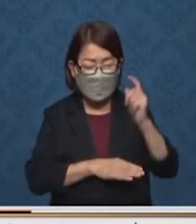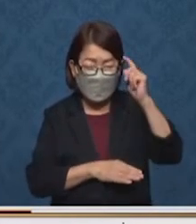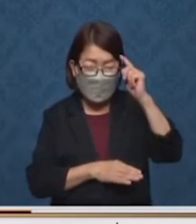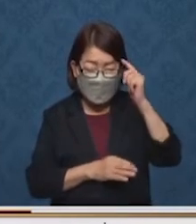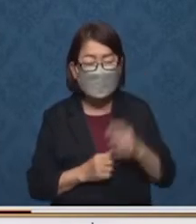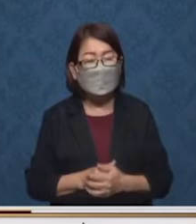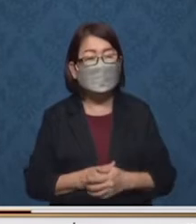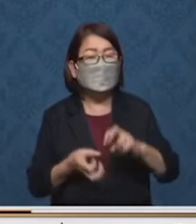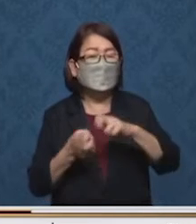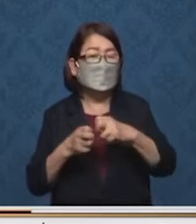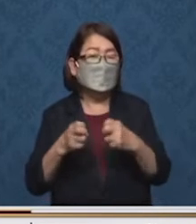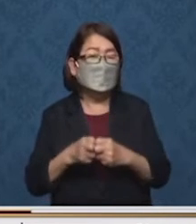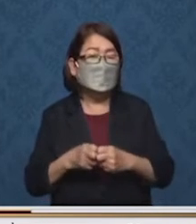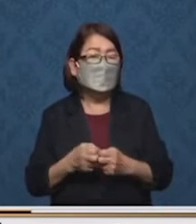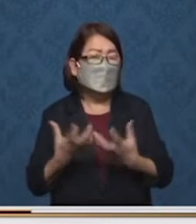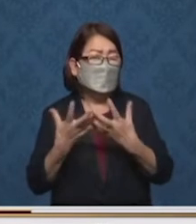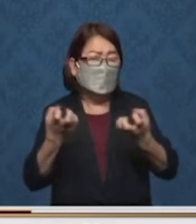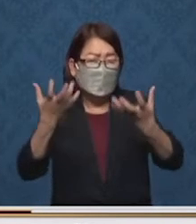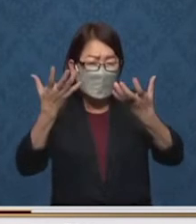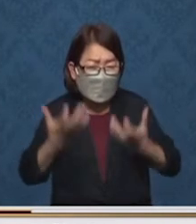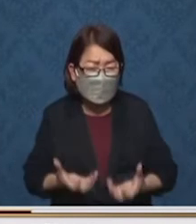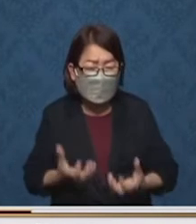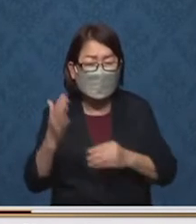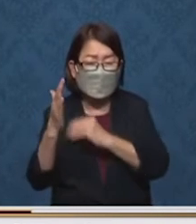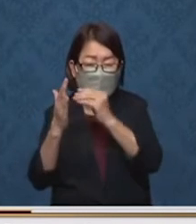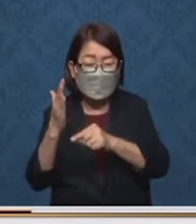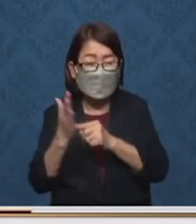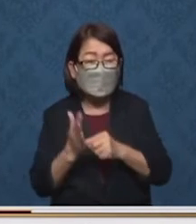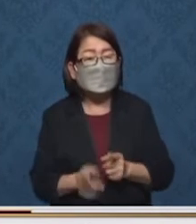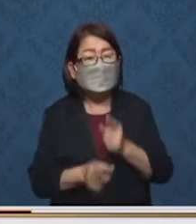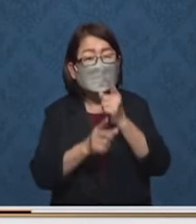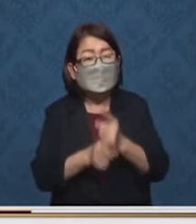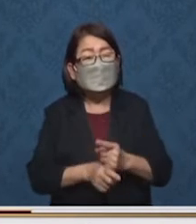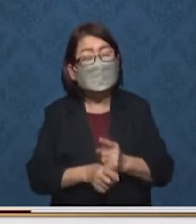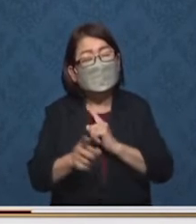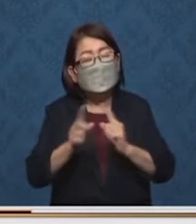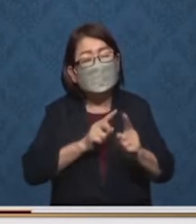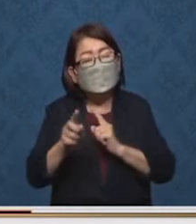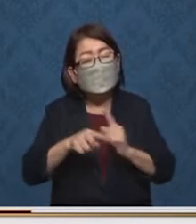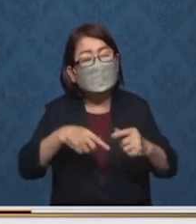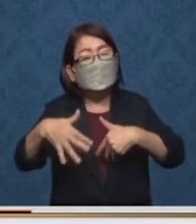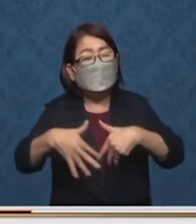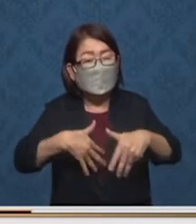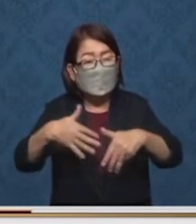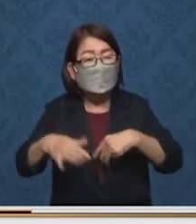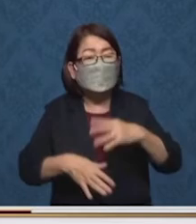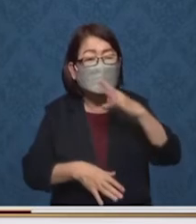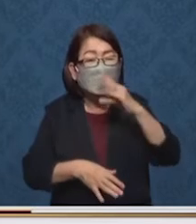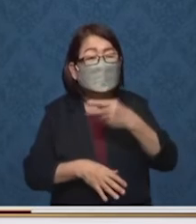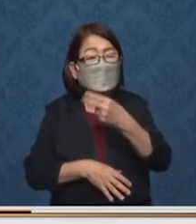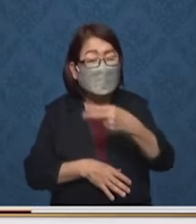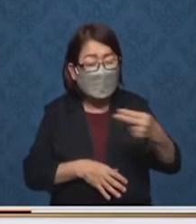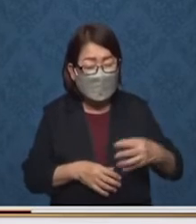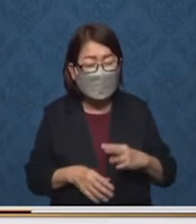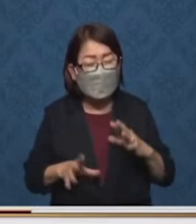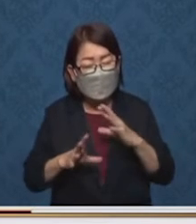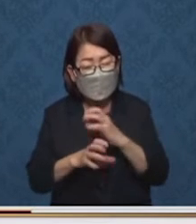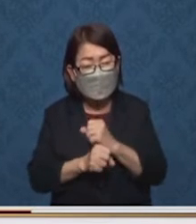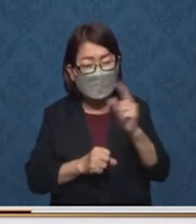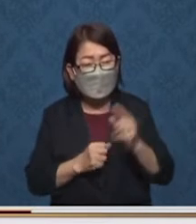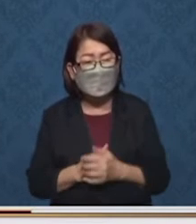ร้ายแรงที่มันเกิดขึ้นวันนี้นะครับภาษาบ้านๆพวกเราที่เราพูดกันเป็นข้อสรุปว่า